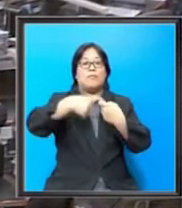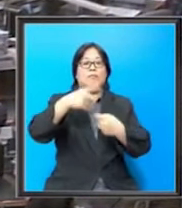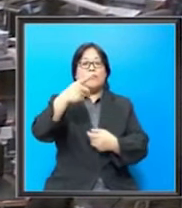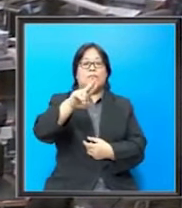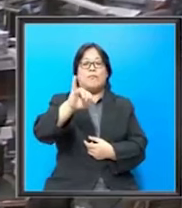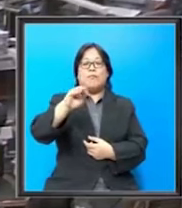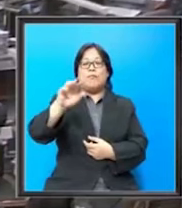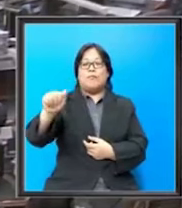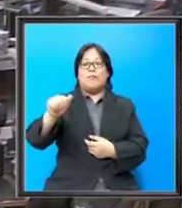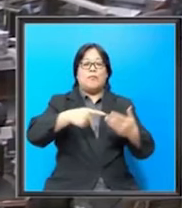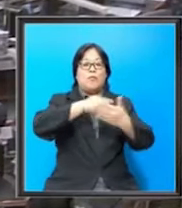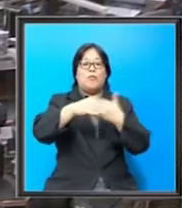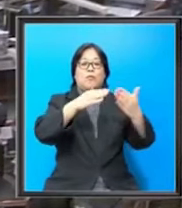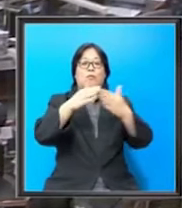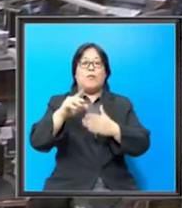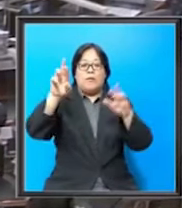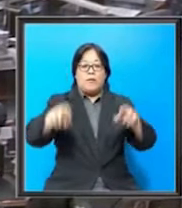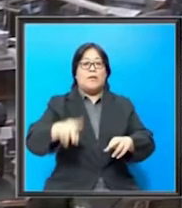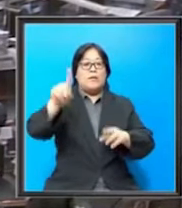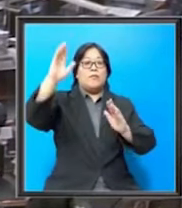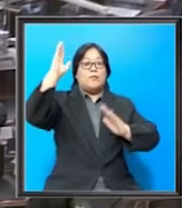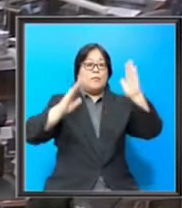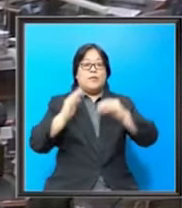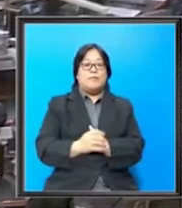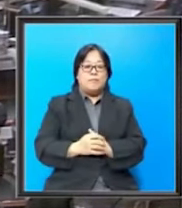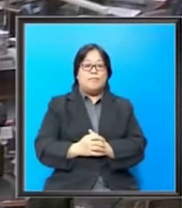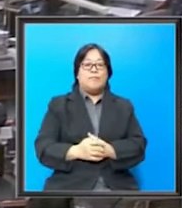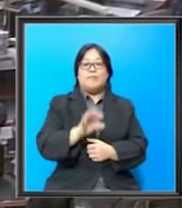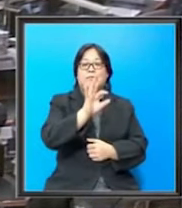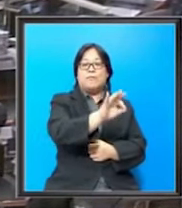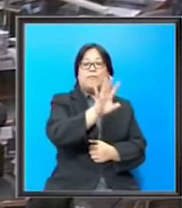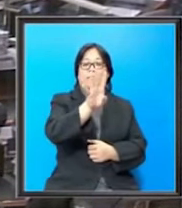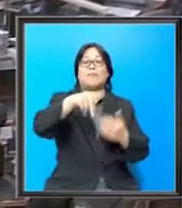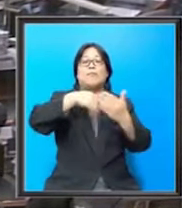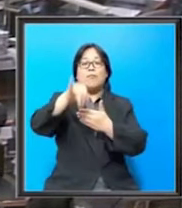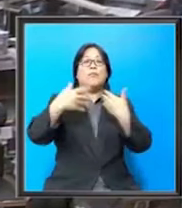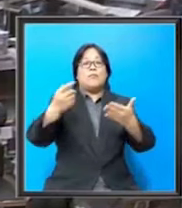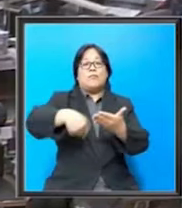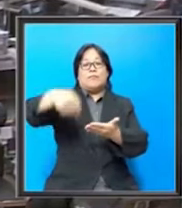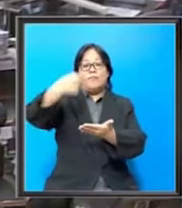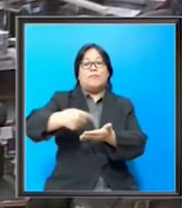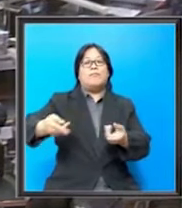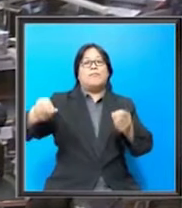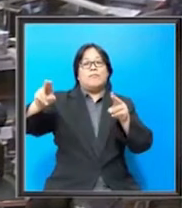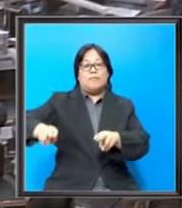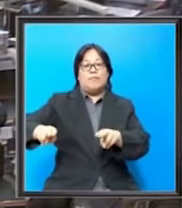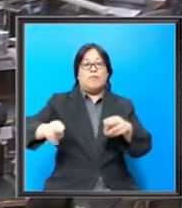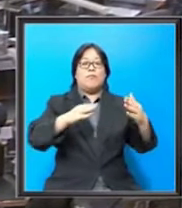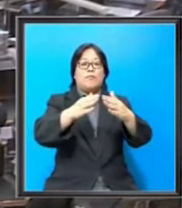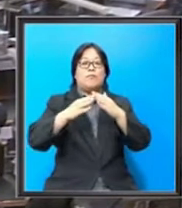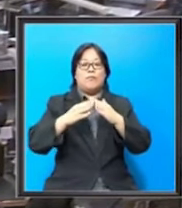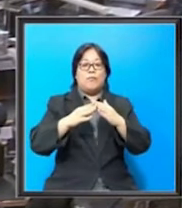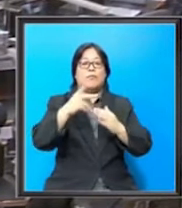bercakap saya dengar. Rancang saja. Memerintah Sabah 25 tahun. Apa dia bikin? Hey, Muhammad, this is my flow. You sit